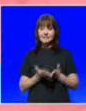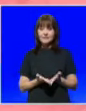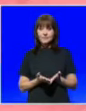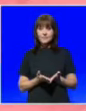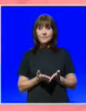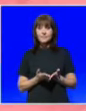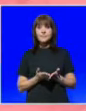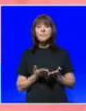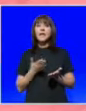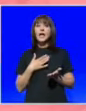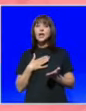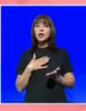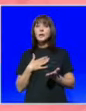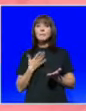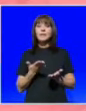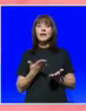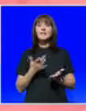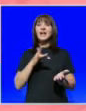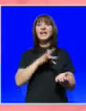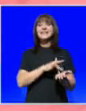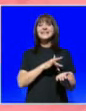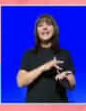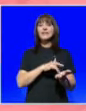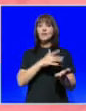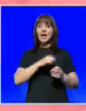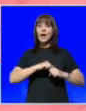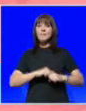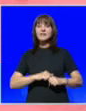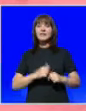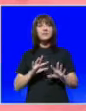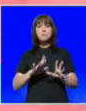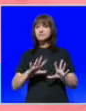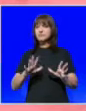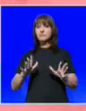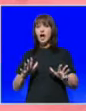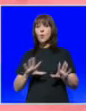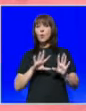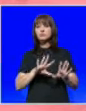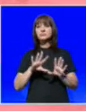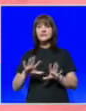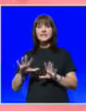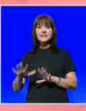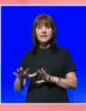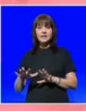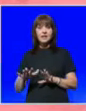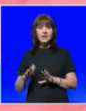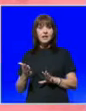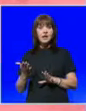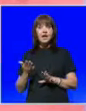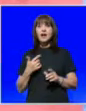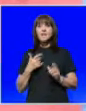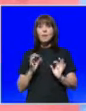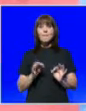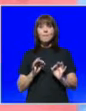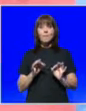STEM кабинети има такива STEM центрови кабинети в няколко десетки училища в България, но в момента по плана за